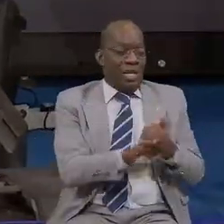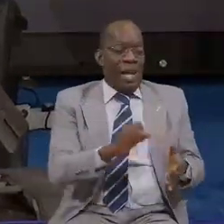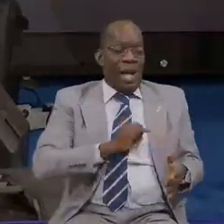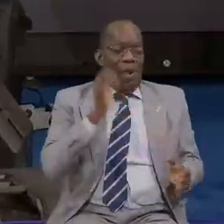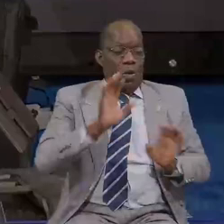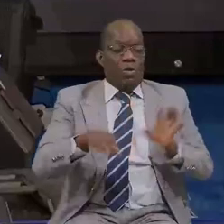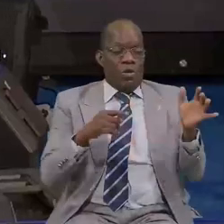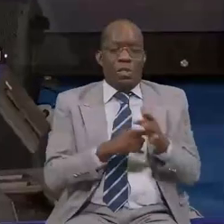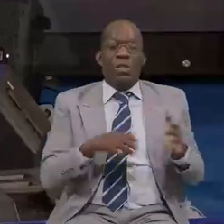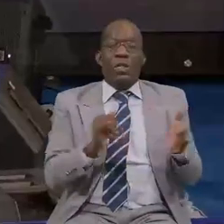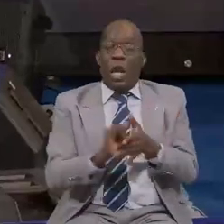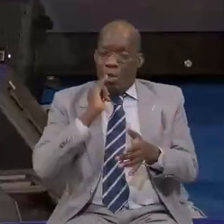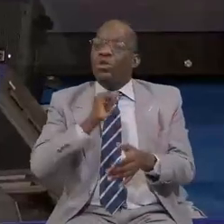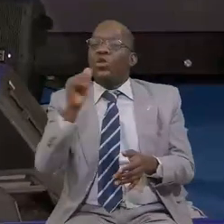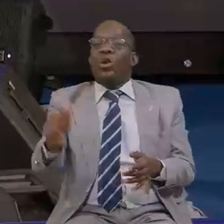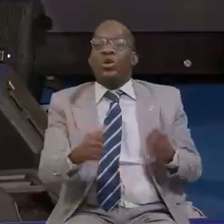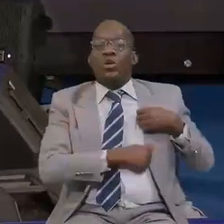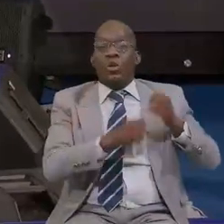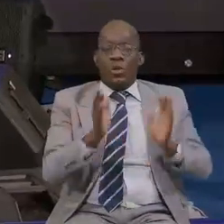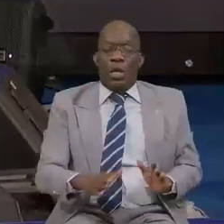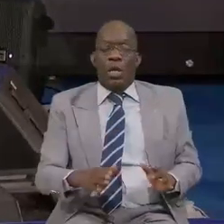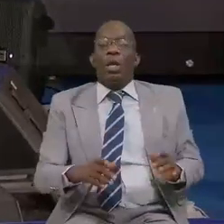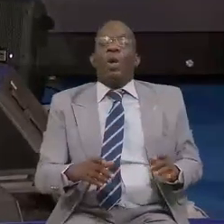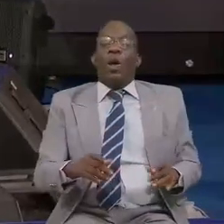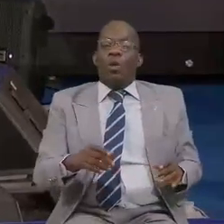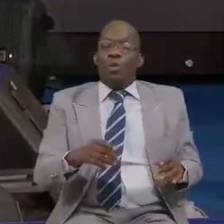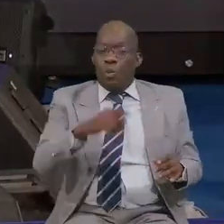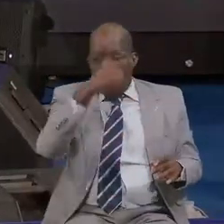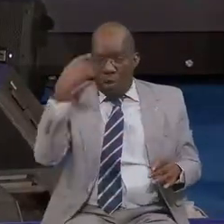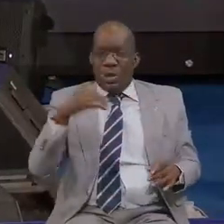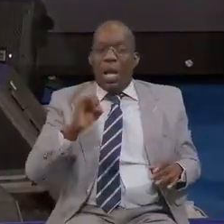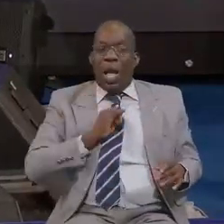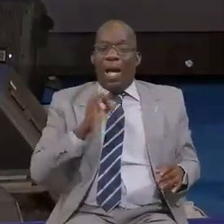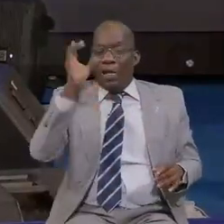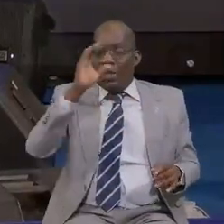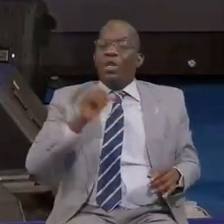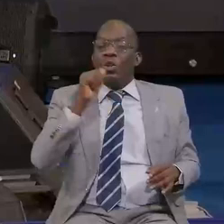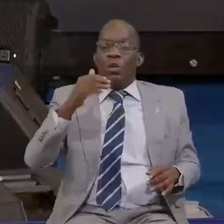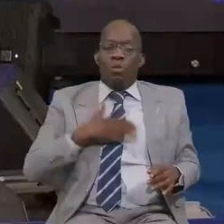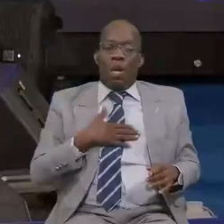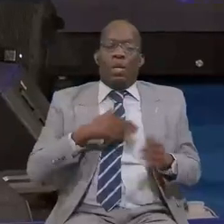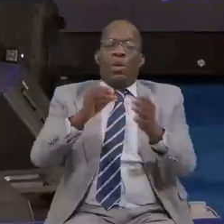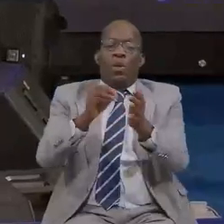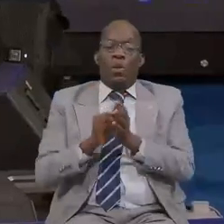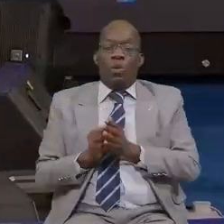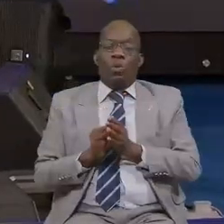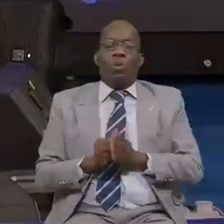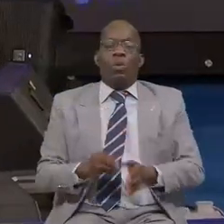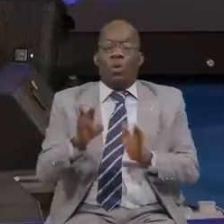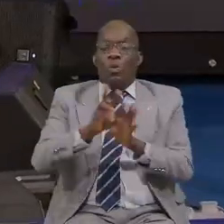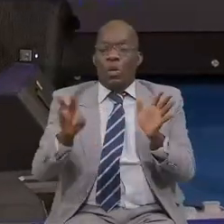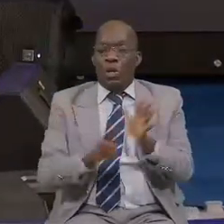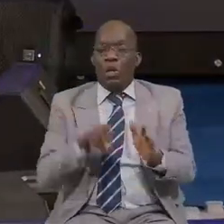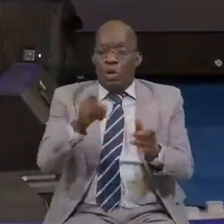pas un soldat. Parce que je ne cherche pas ma volonté. Quand tu viens et tu es sous l'autorité de Christ,